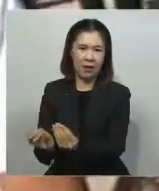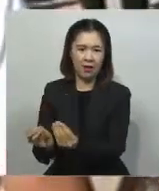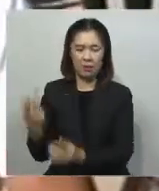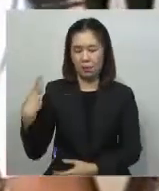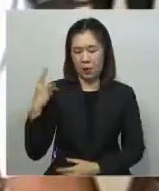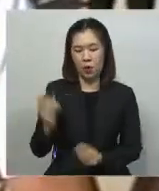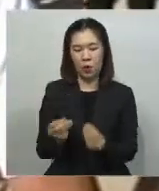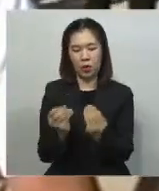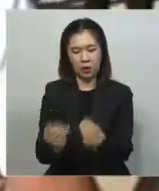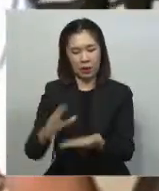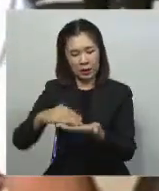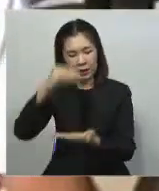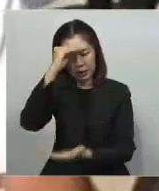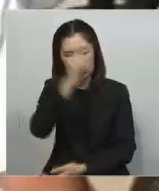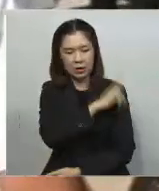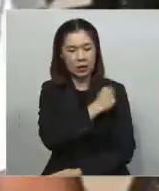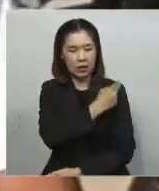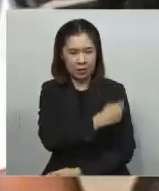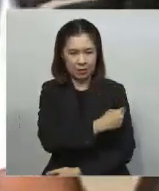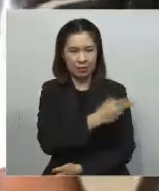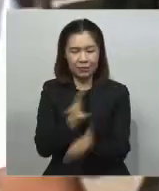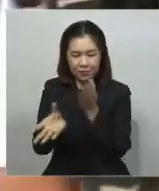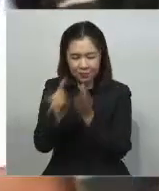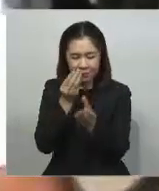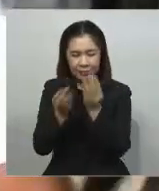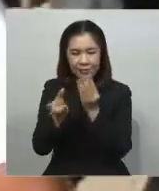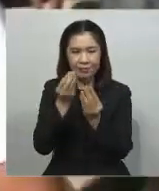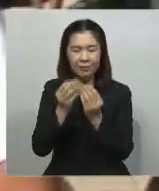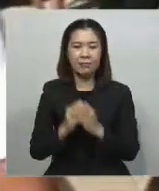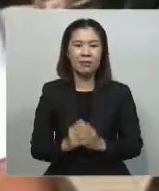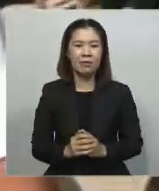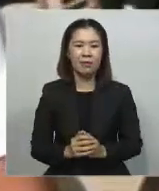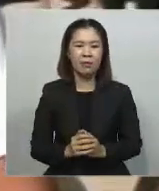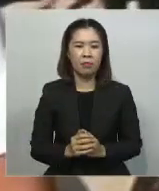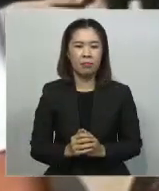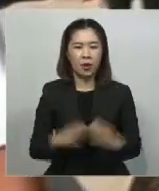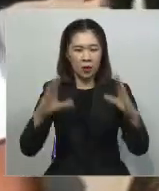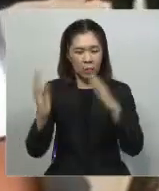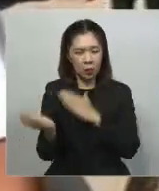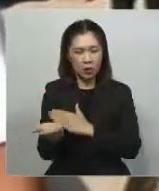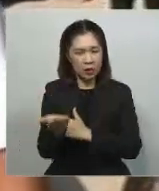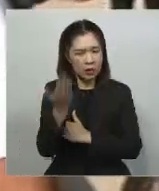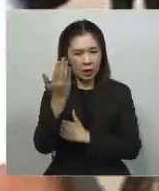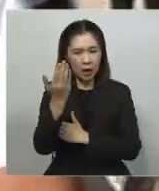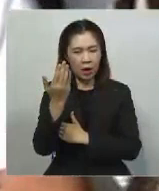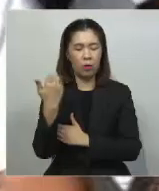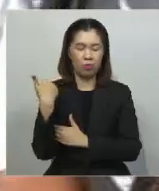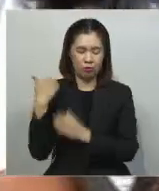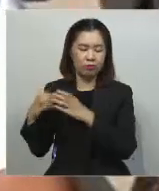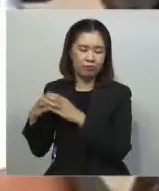นให้นักเรียนได้ศึกษาเรียนรู้ต่อไป ครับ แล้วก็ตั้งใจกันมาก็แต่เช้ามืดเลย5ทุ่มออกเดินทาง